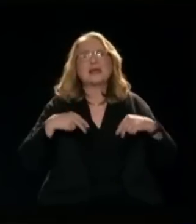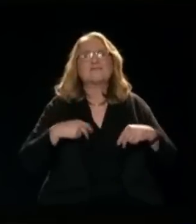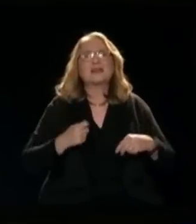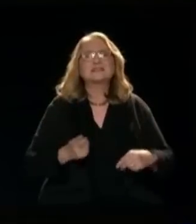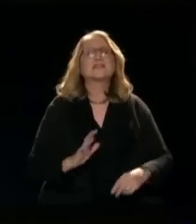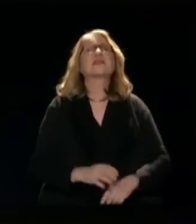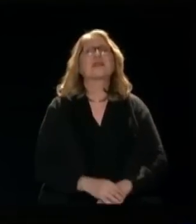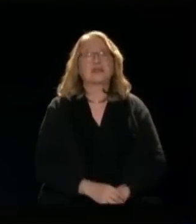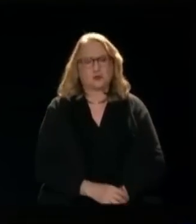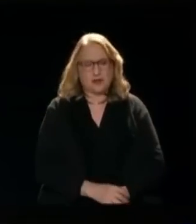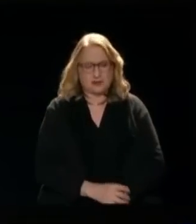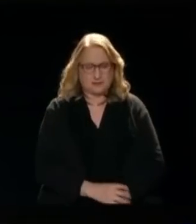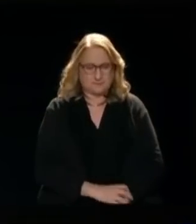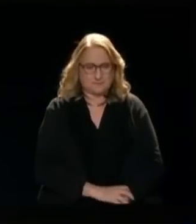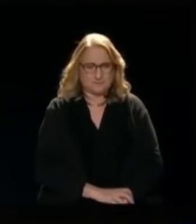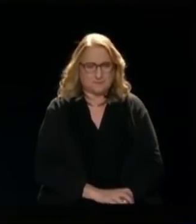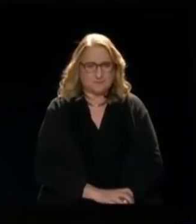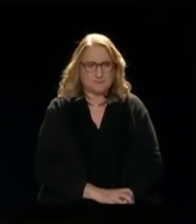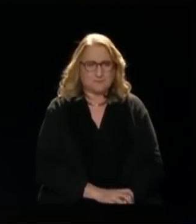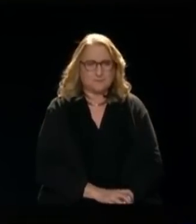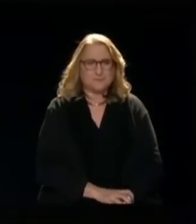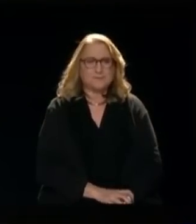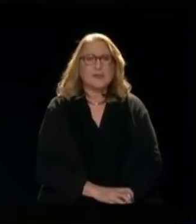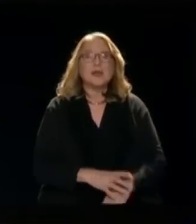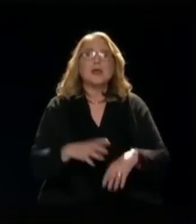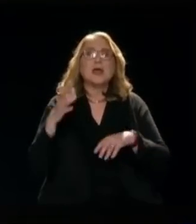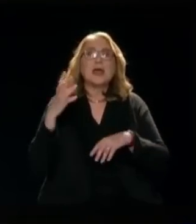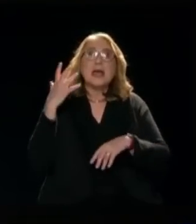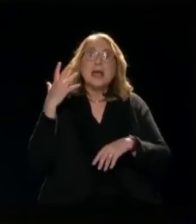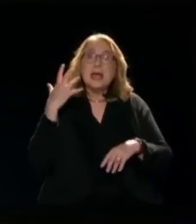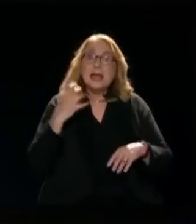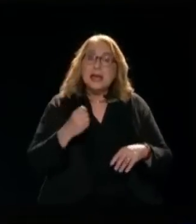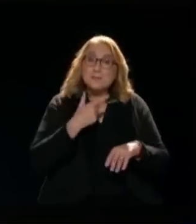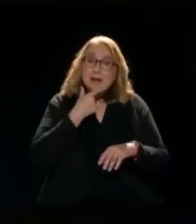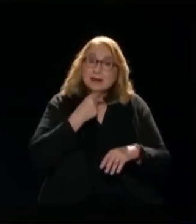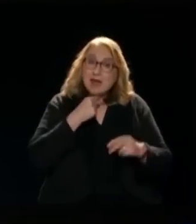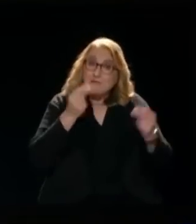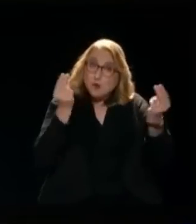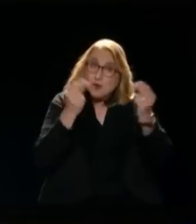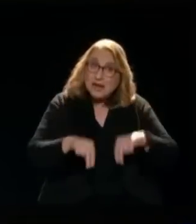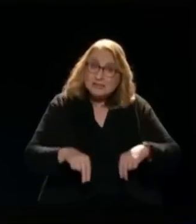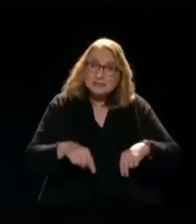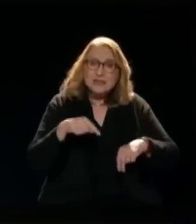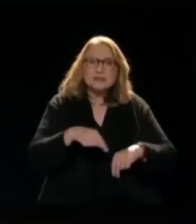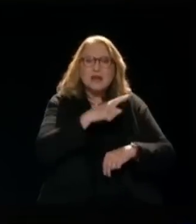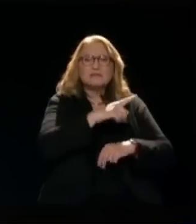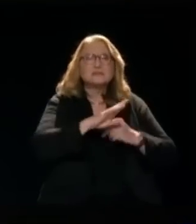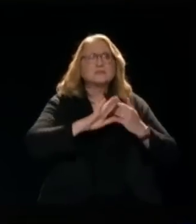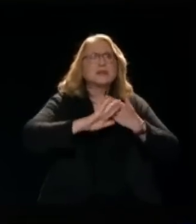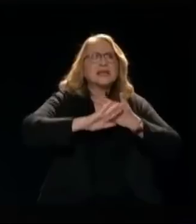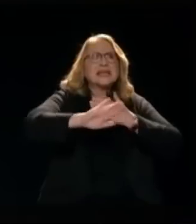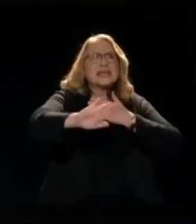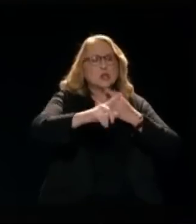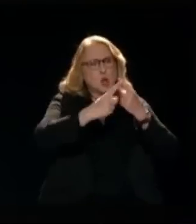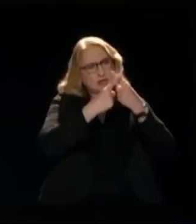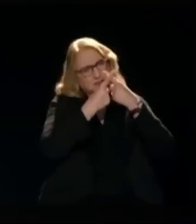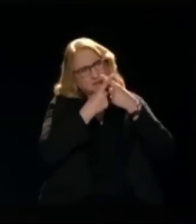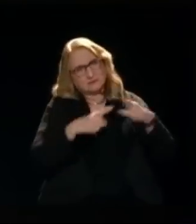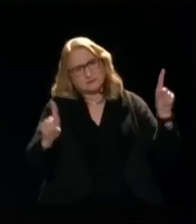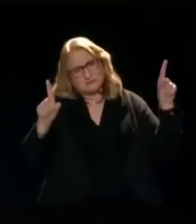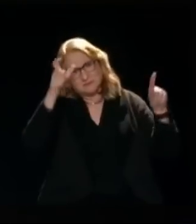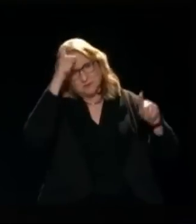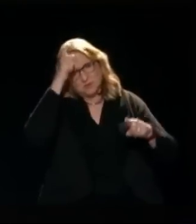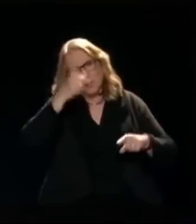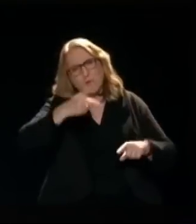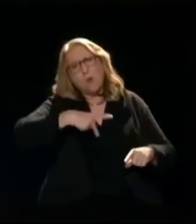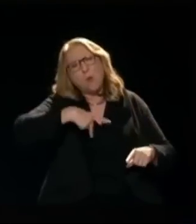λύση με αυτό το γείτονα που έχουμε. Το λέω αυτό, γιατί τα τελευταία χρόνια παρατηρούμε. Όποτε θέλει, ανοίγει τις κάνουλες στο Αιγαίο ή